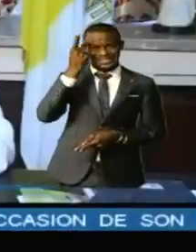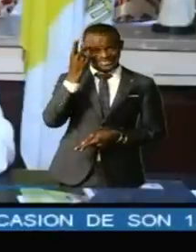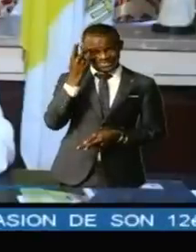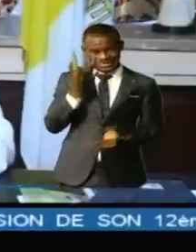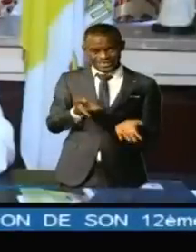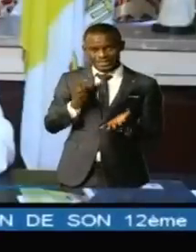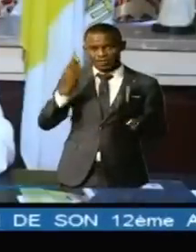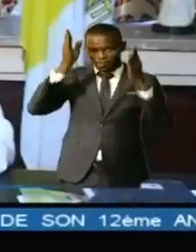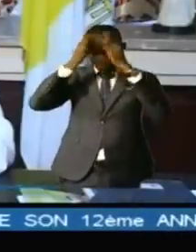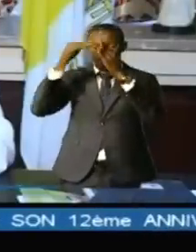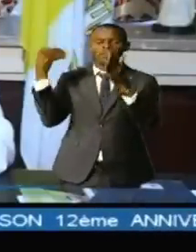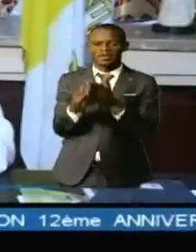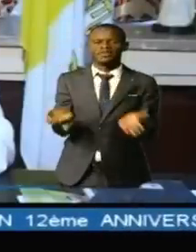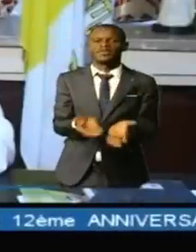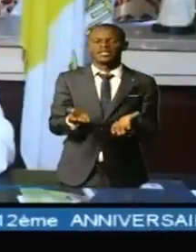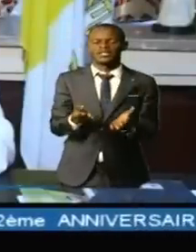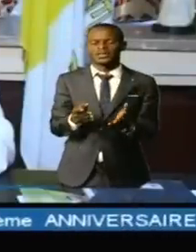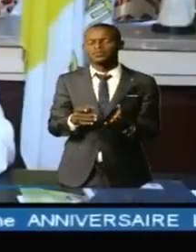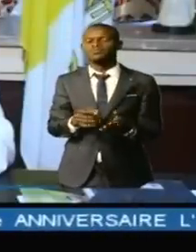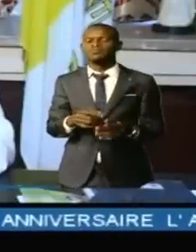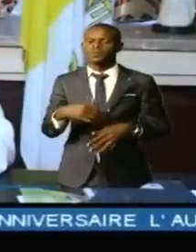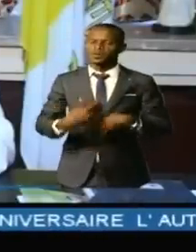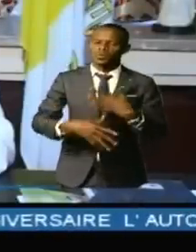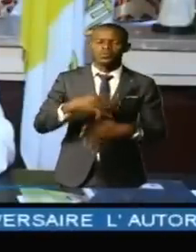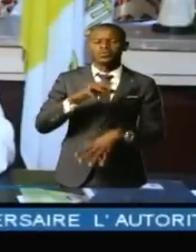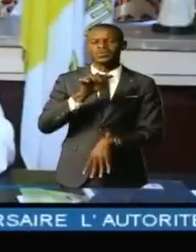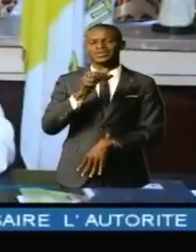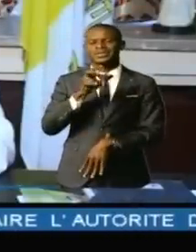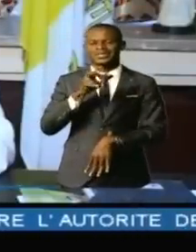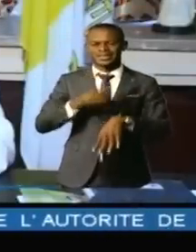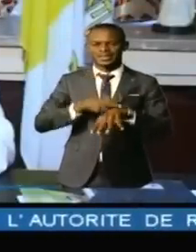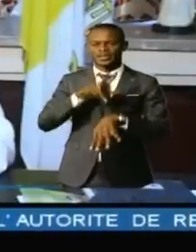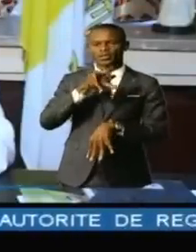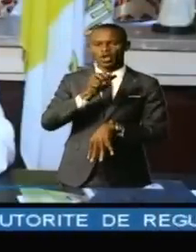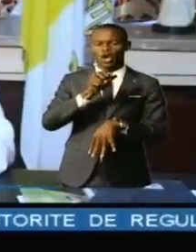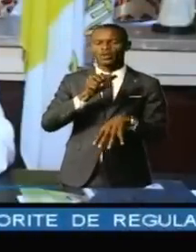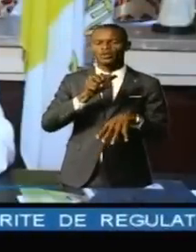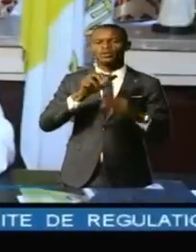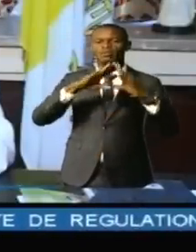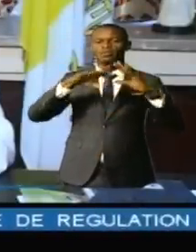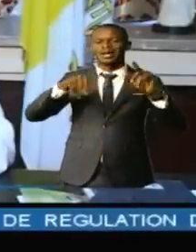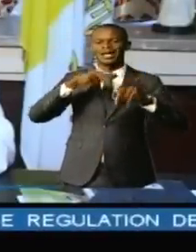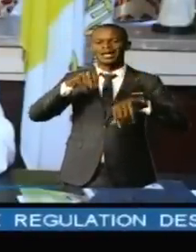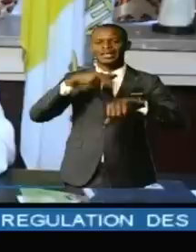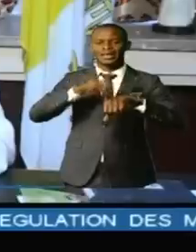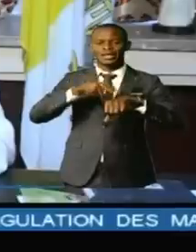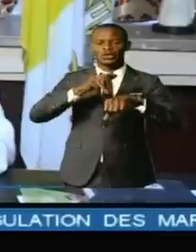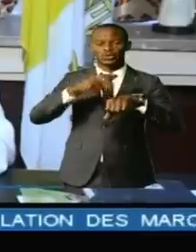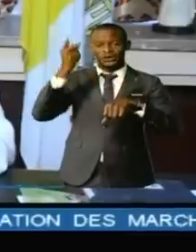17h30, cérémonie de bienvenue au palais de la nation de Kinshasa.